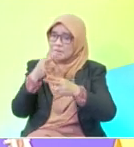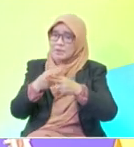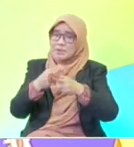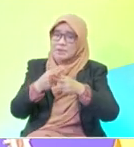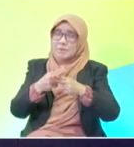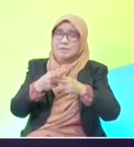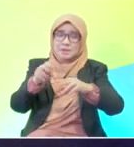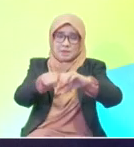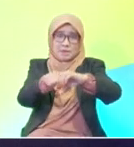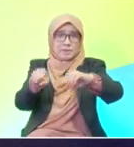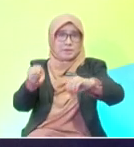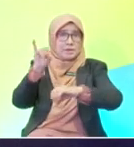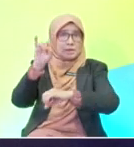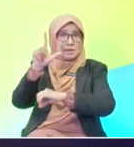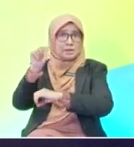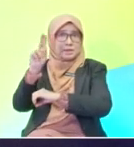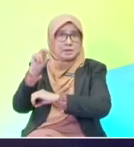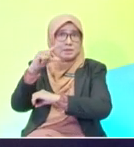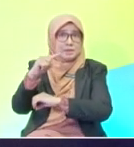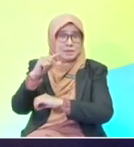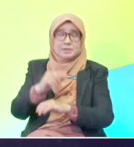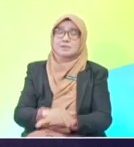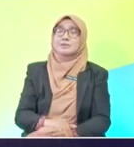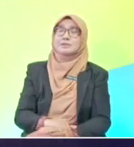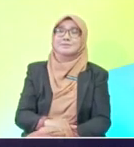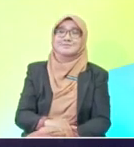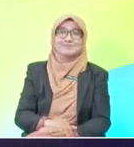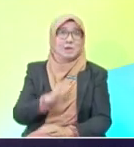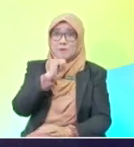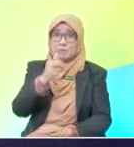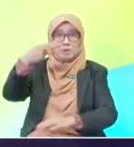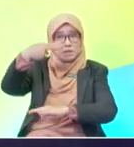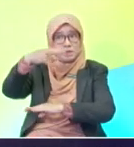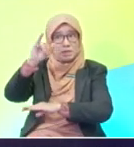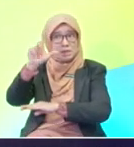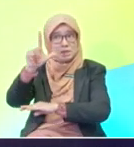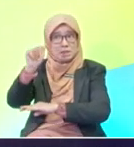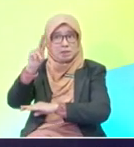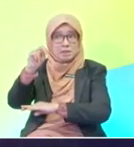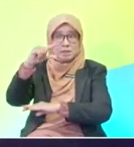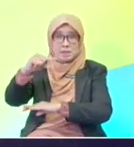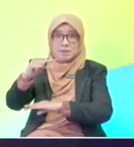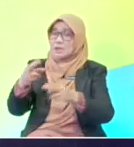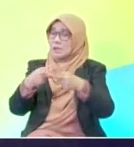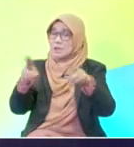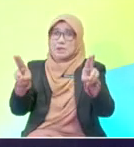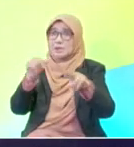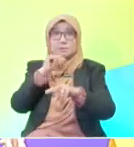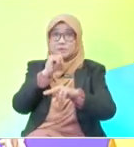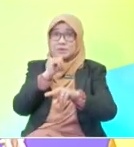cikgu? Tak pernah tengok pun sebelum ni. Nak kata hilang ada. Bukan hilang, tapi hilang. Hilang. Macam ni ejen cikgu,